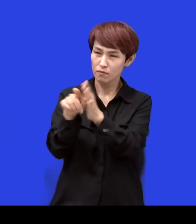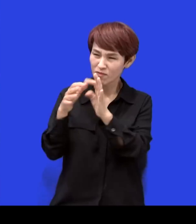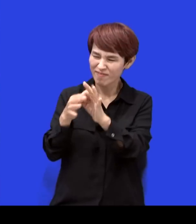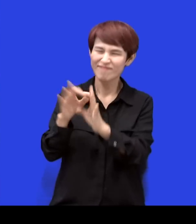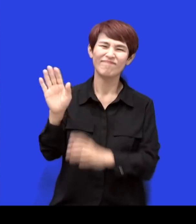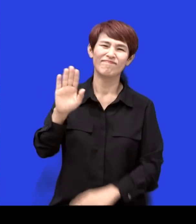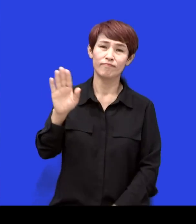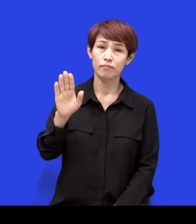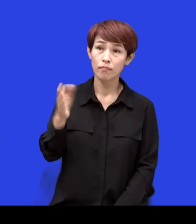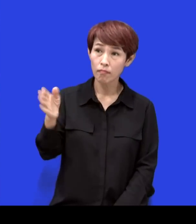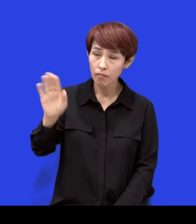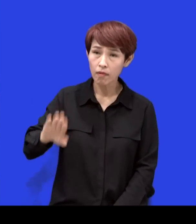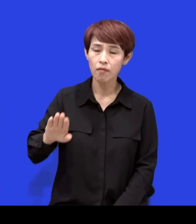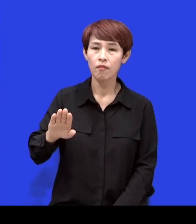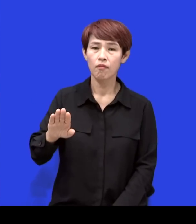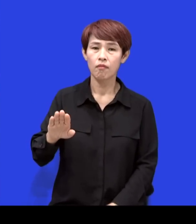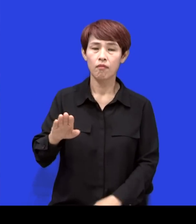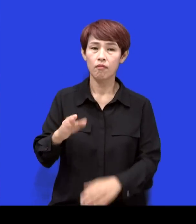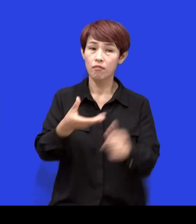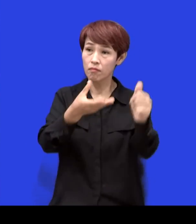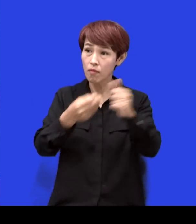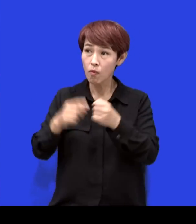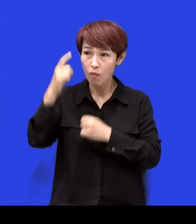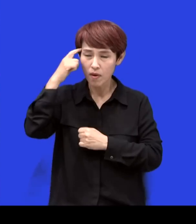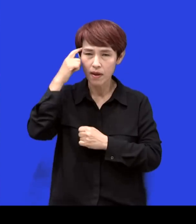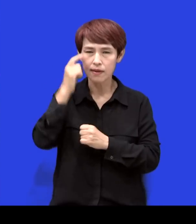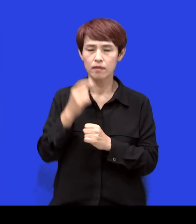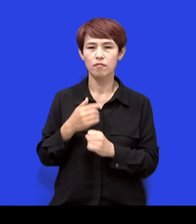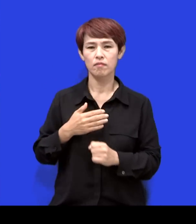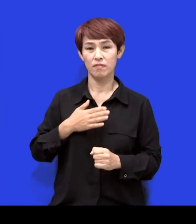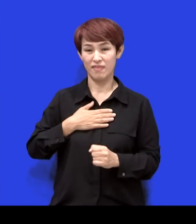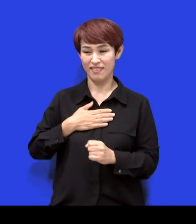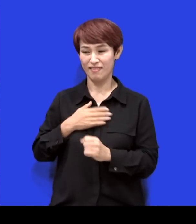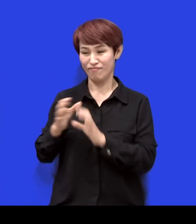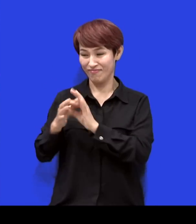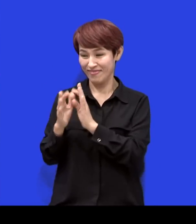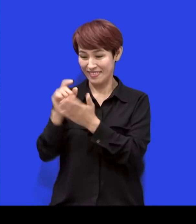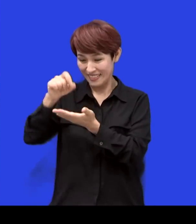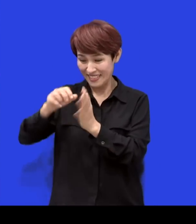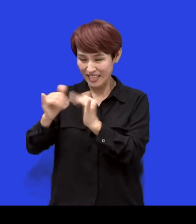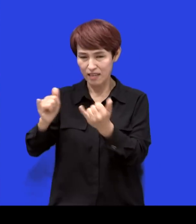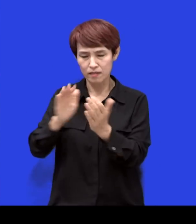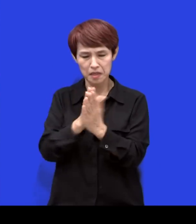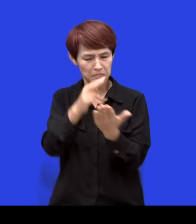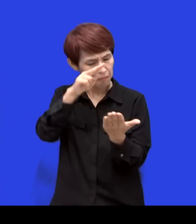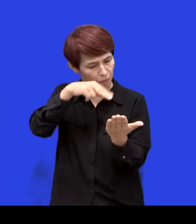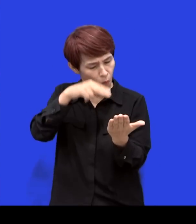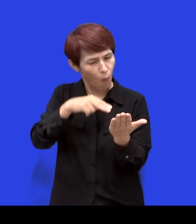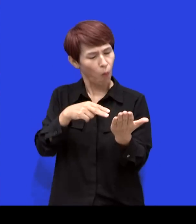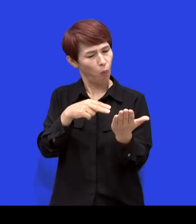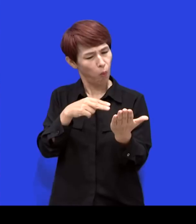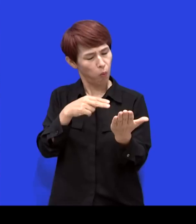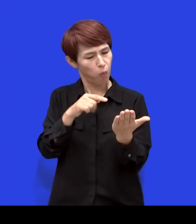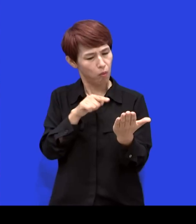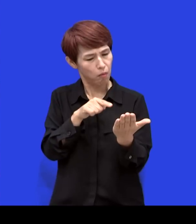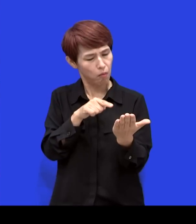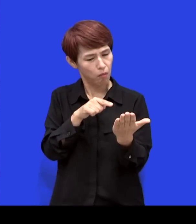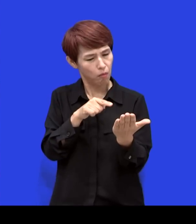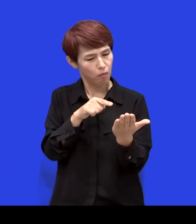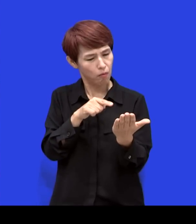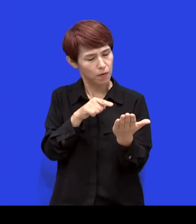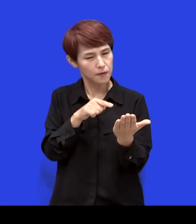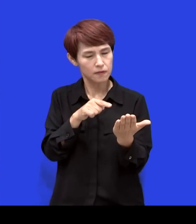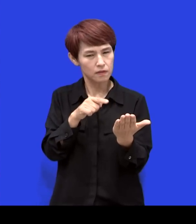아닌데 모시게 된 이유가 우리 작가님이 이 책을 읽다가 거기에 뭐 신앙 얘기가 직접적으로 나오는 것은 아니지만 그냥 읽으면서 왠지